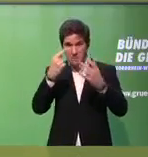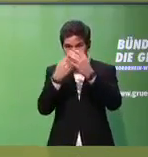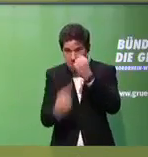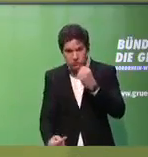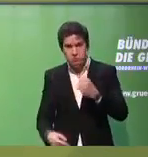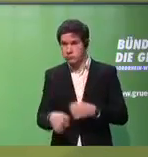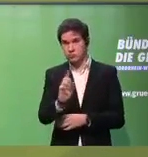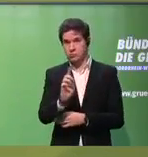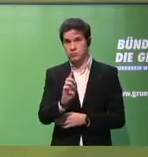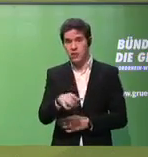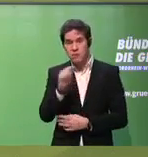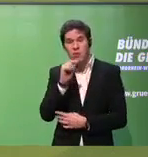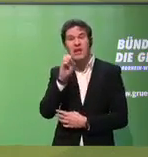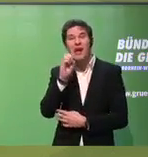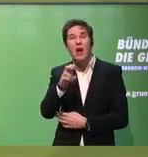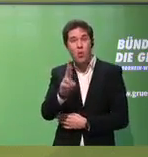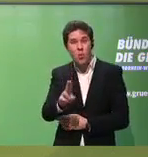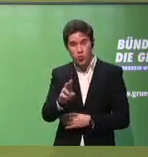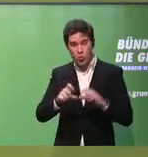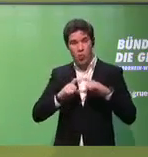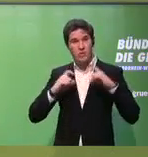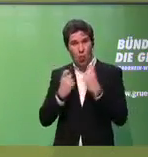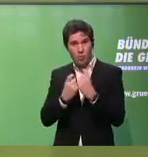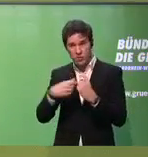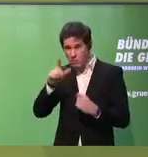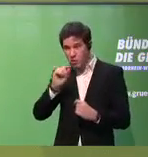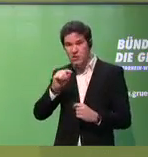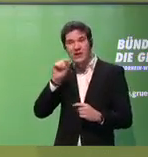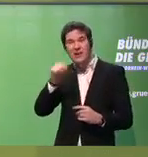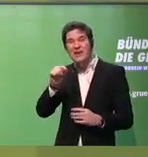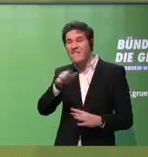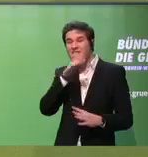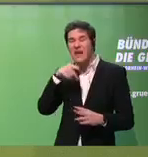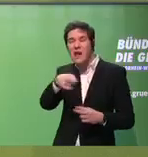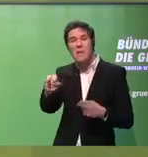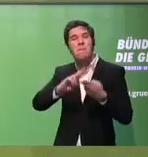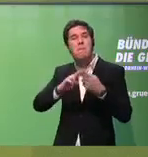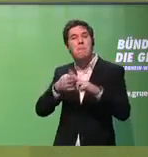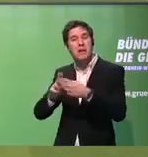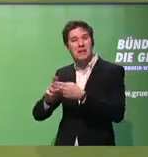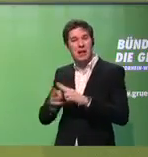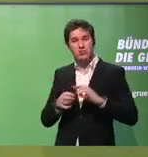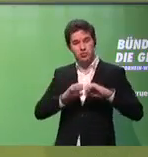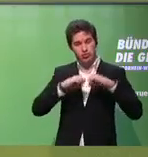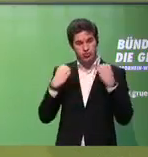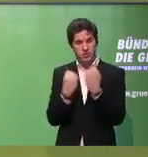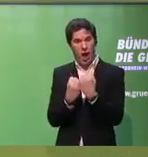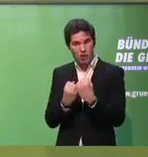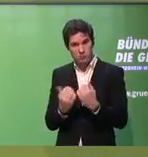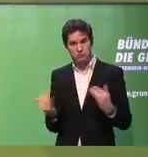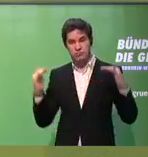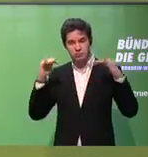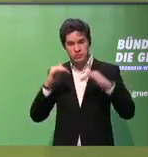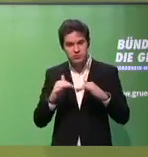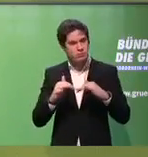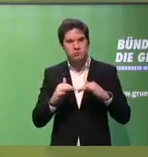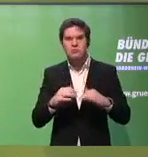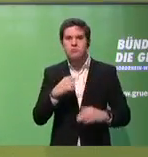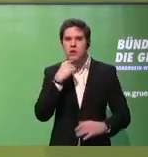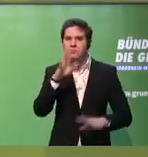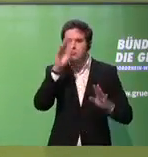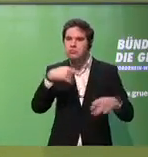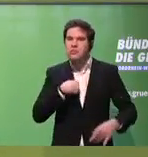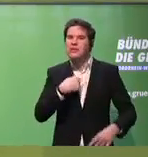und etliche ihrer Mitgliedstaaten, der Regierungen der Mitgliedstaaten, haben sich entschieden, diese Führungsrolle